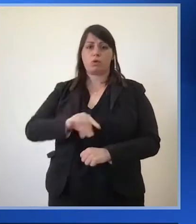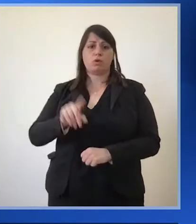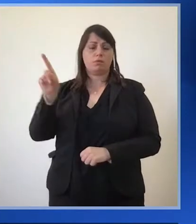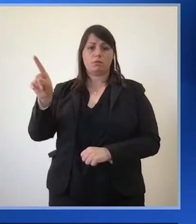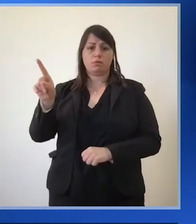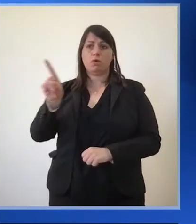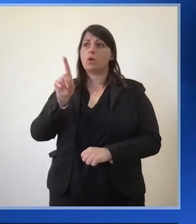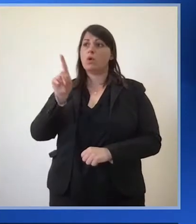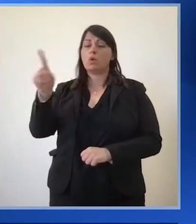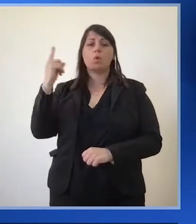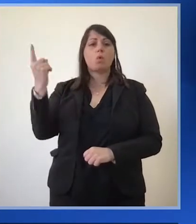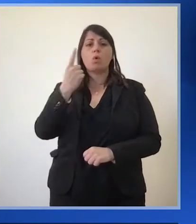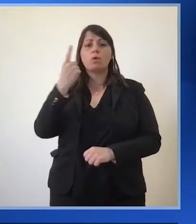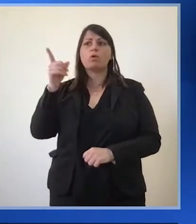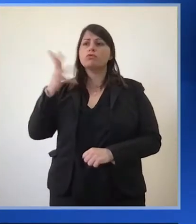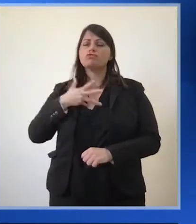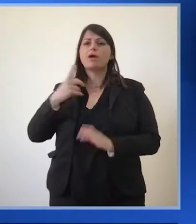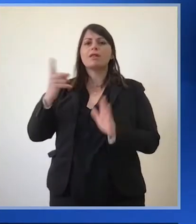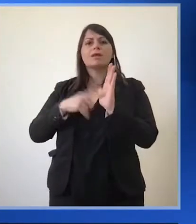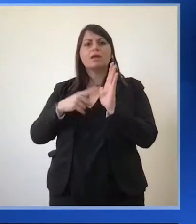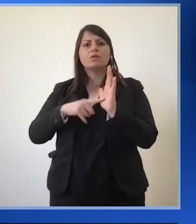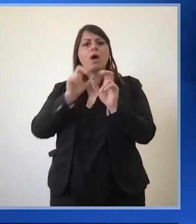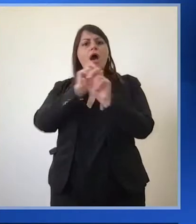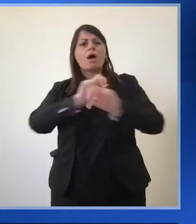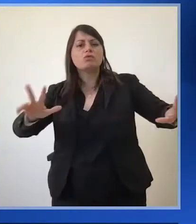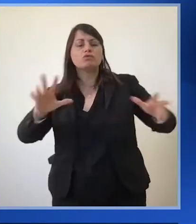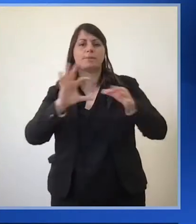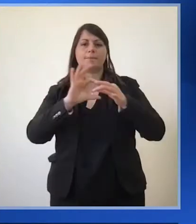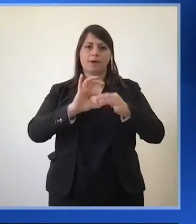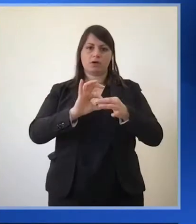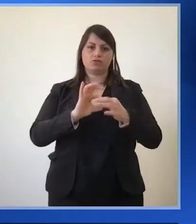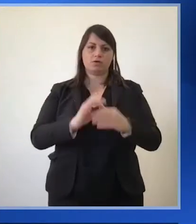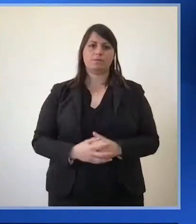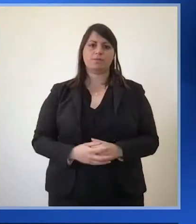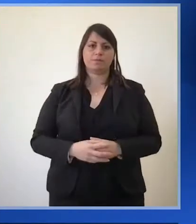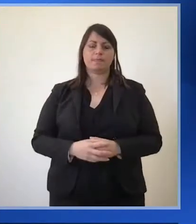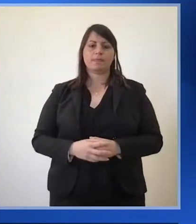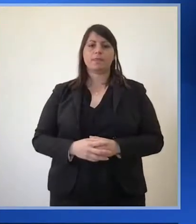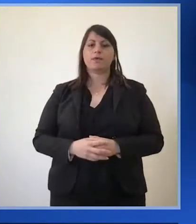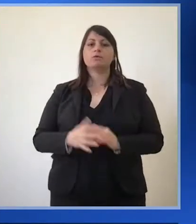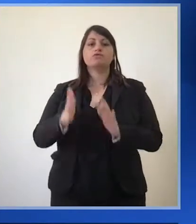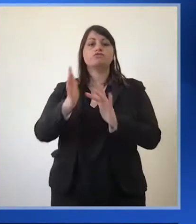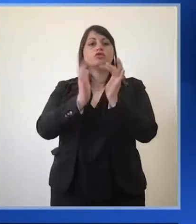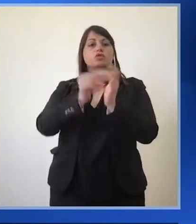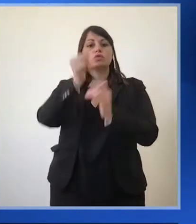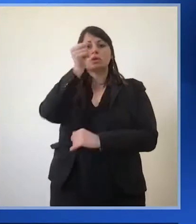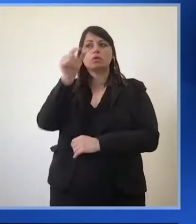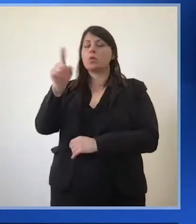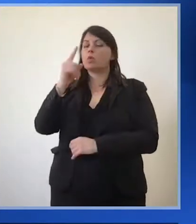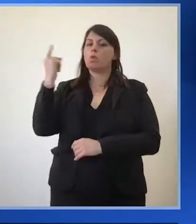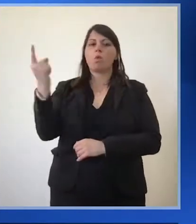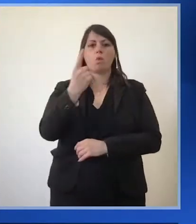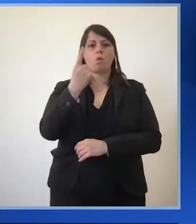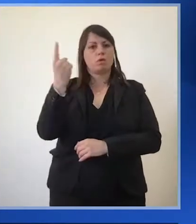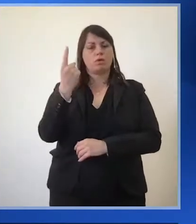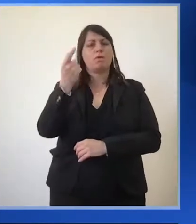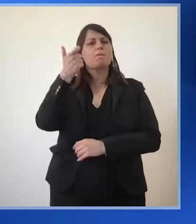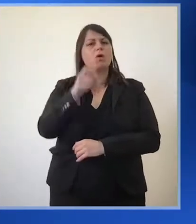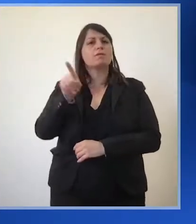il diritto oggi ad annunciarci la pace. Solo Gesù, perché porta le